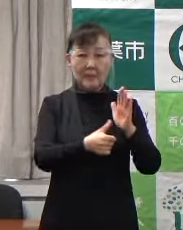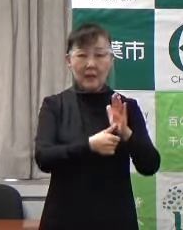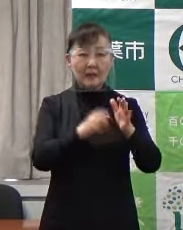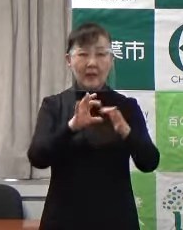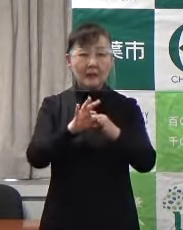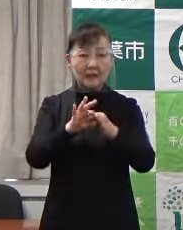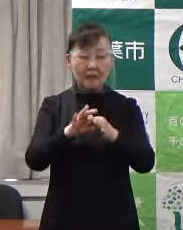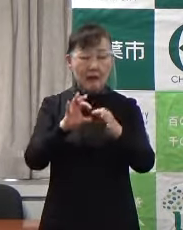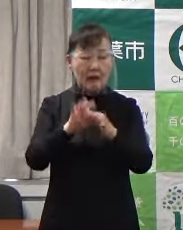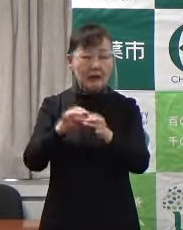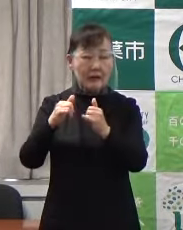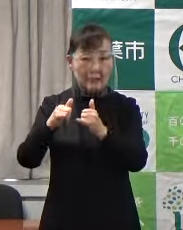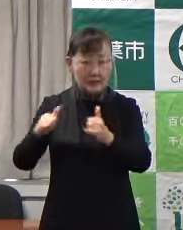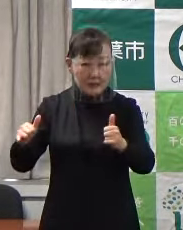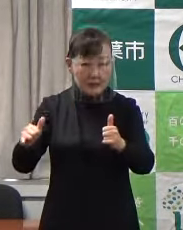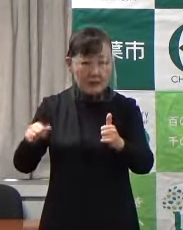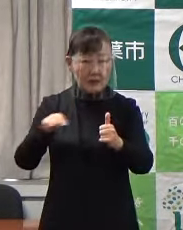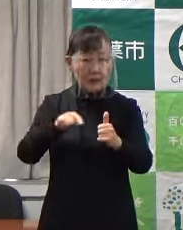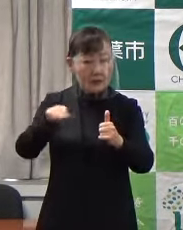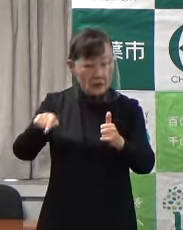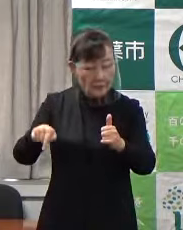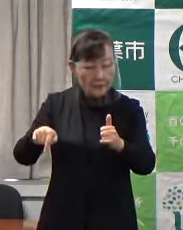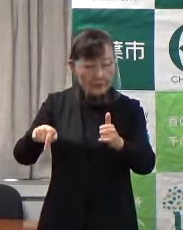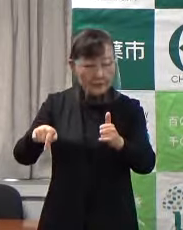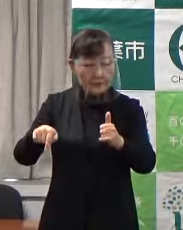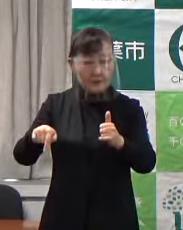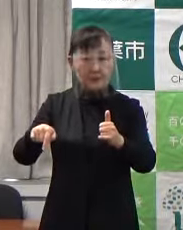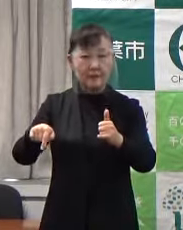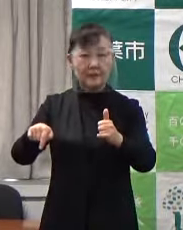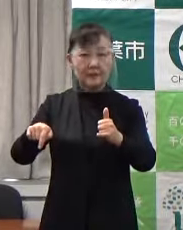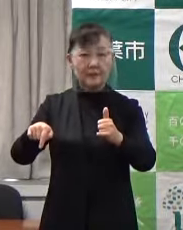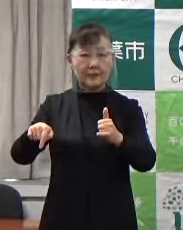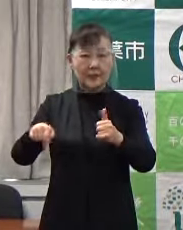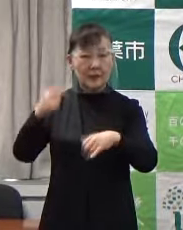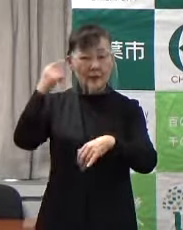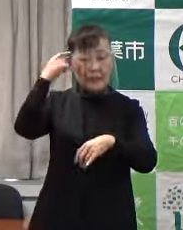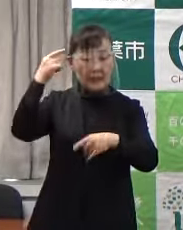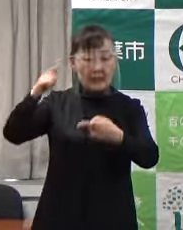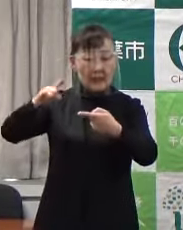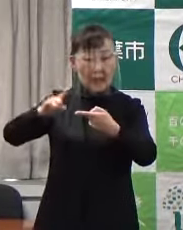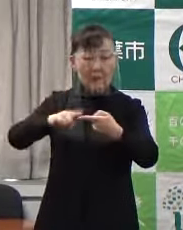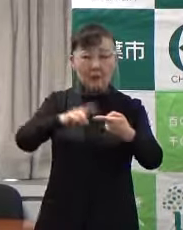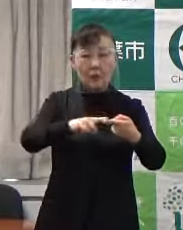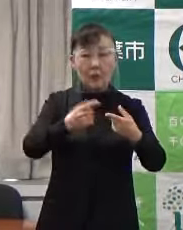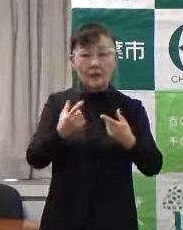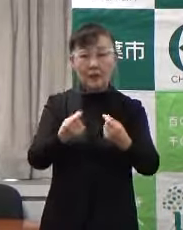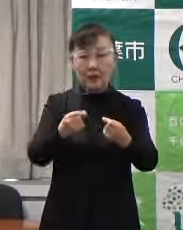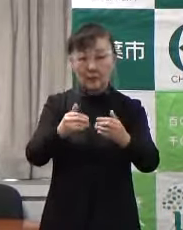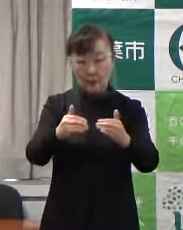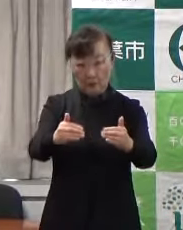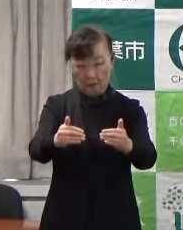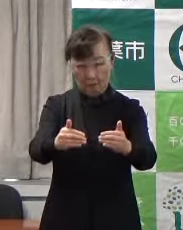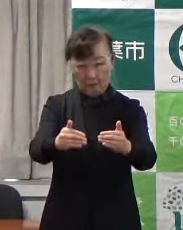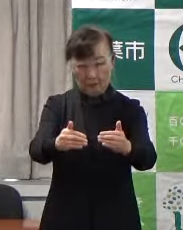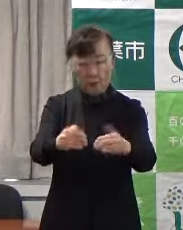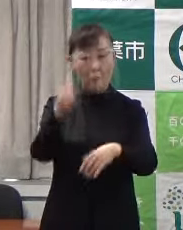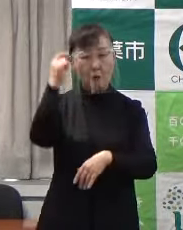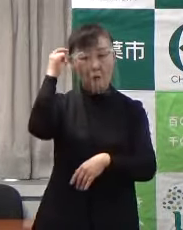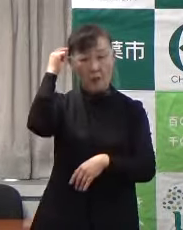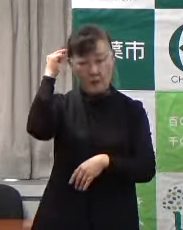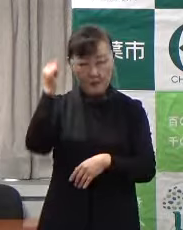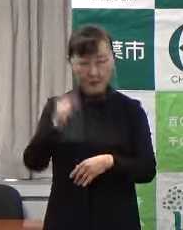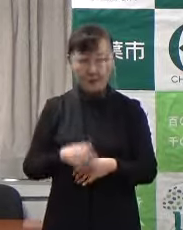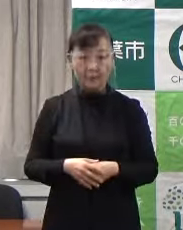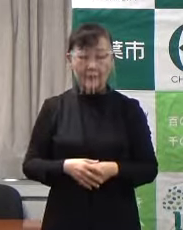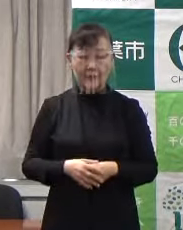ですね、関係者とでですね、意思合わせをしていきながら進めるものだというふうに思っておりますので